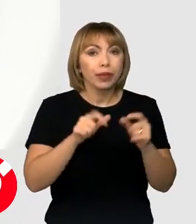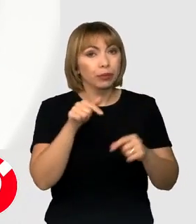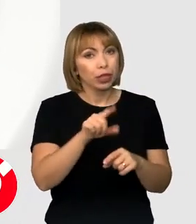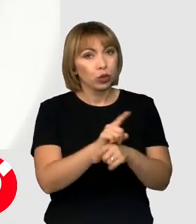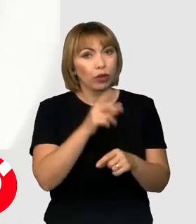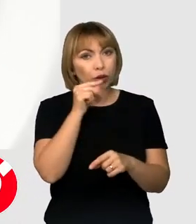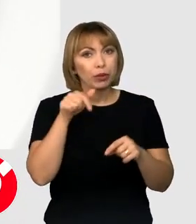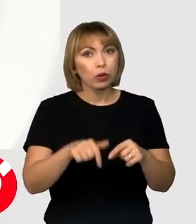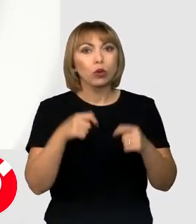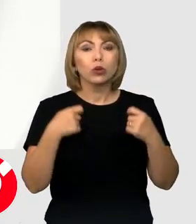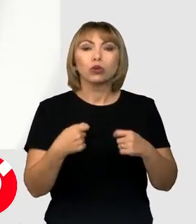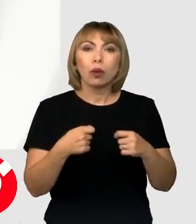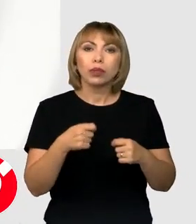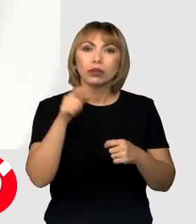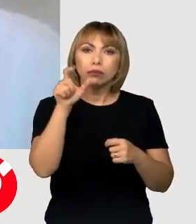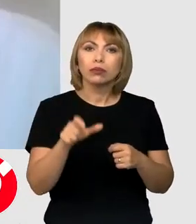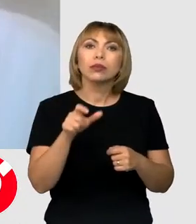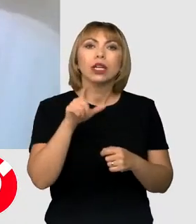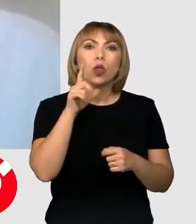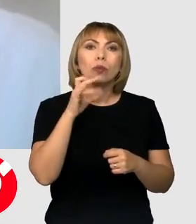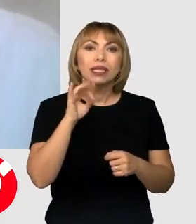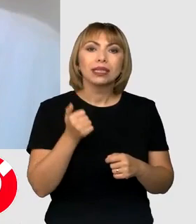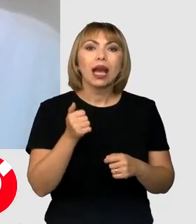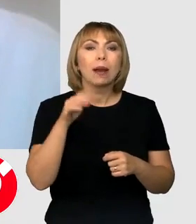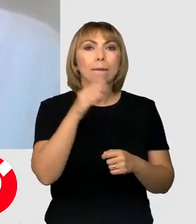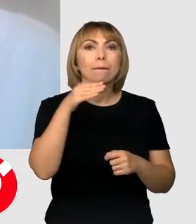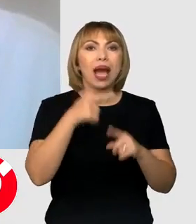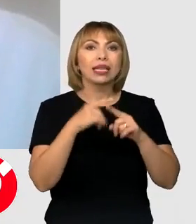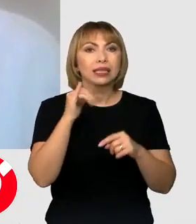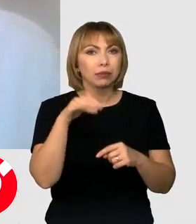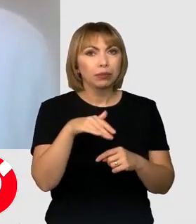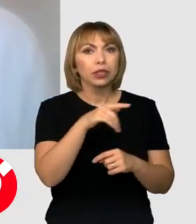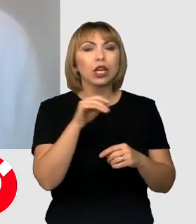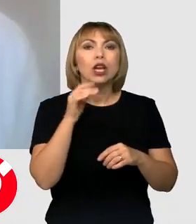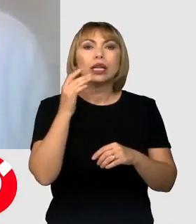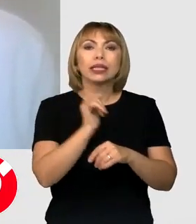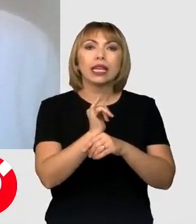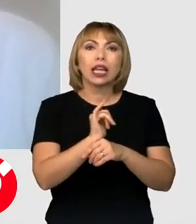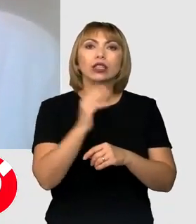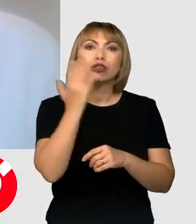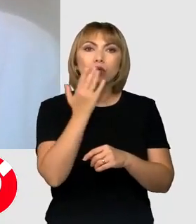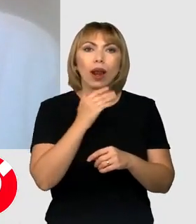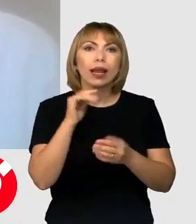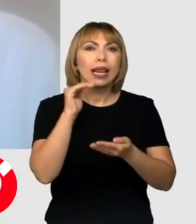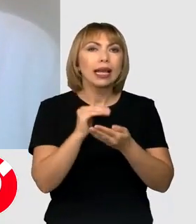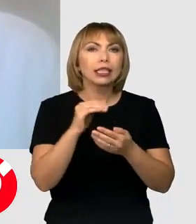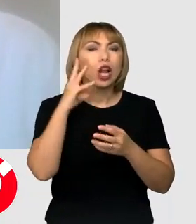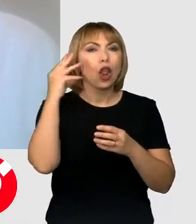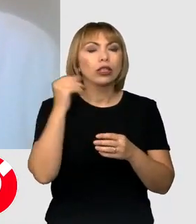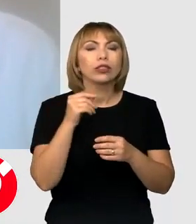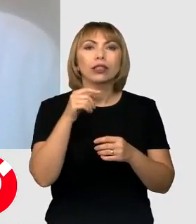acest subiect vorbesc acum cu Luminița Maxim, directorul școlii Little Lander International Academy. Bună